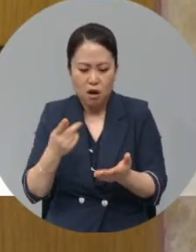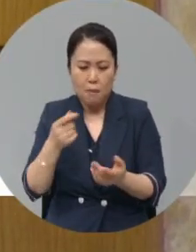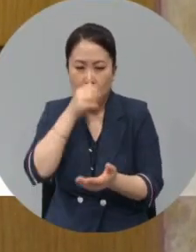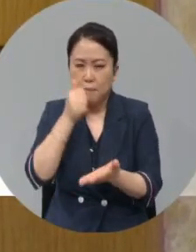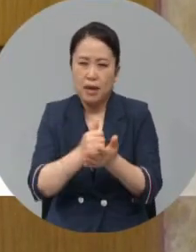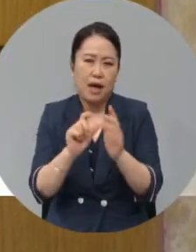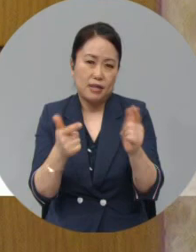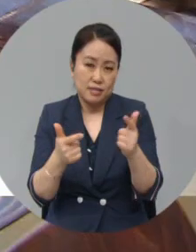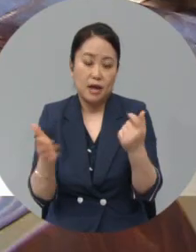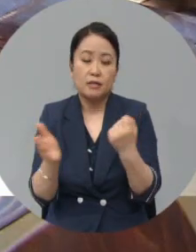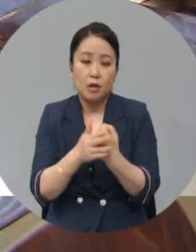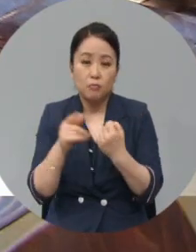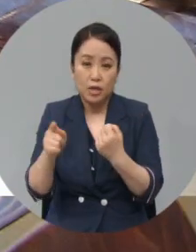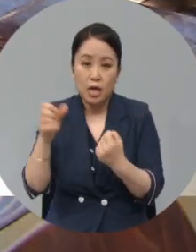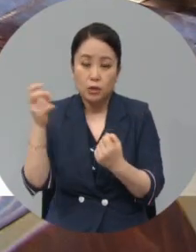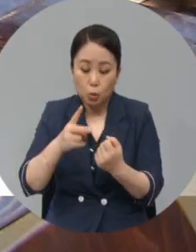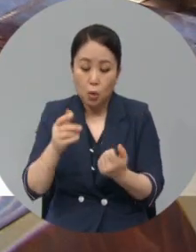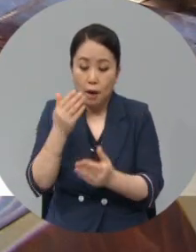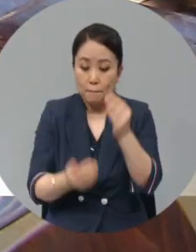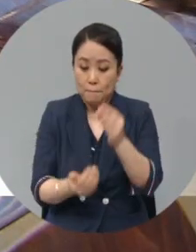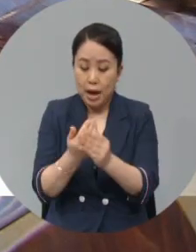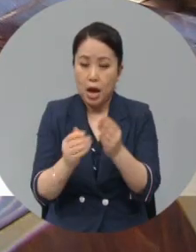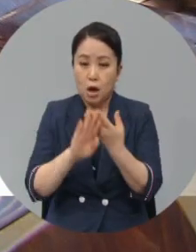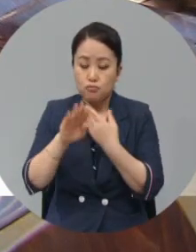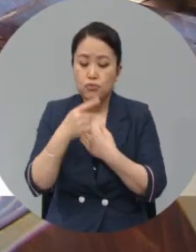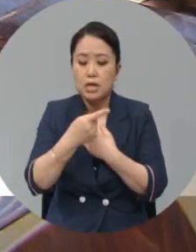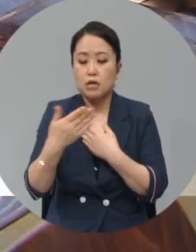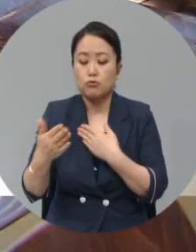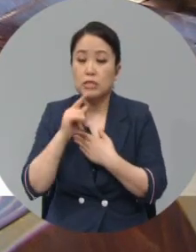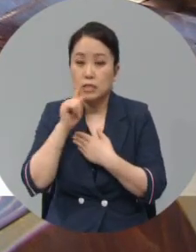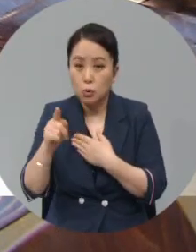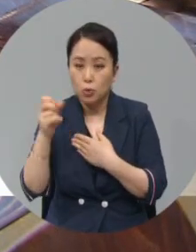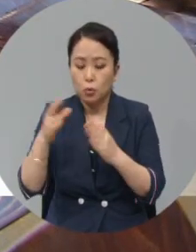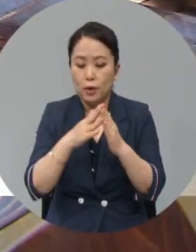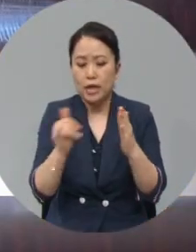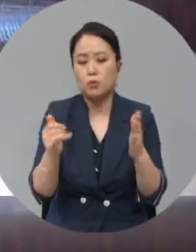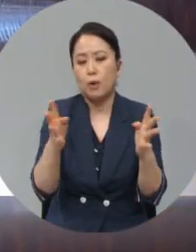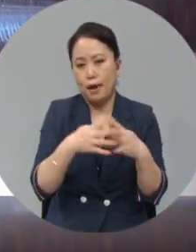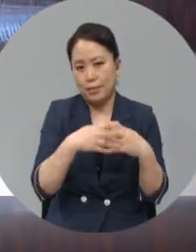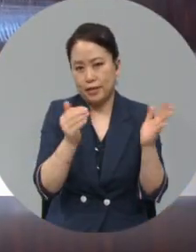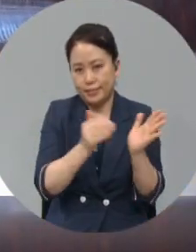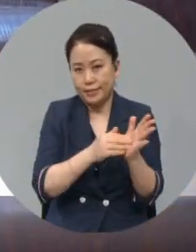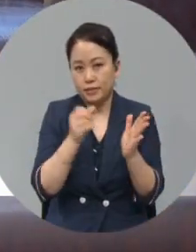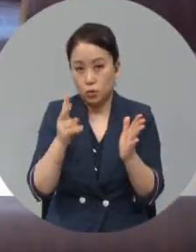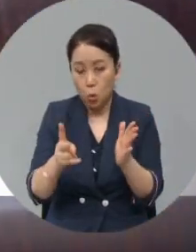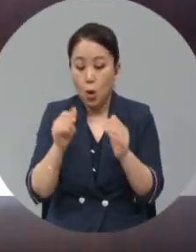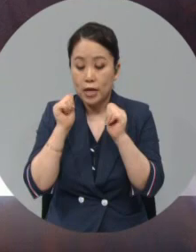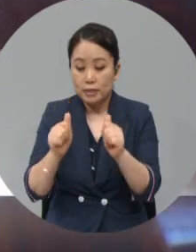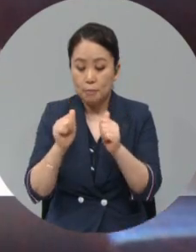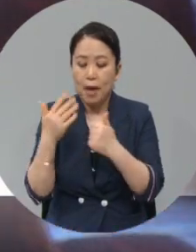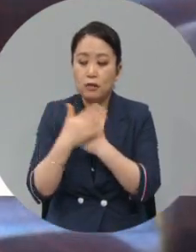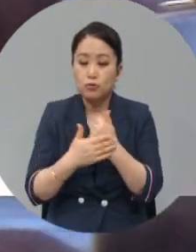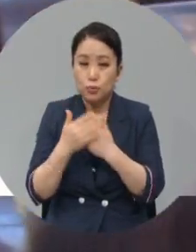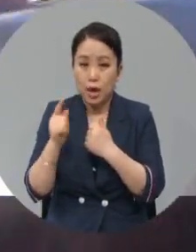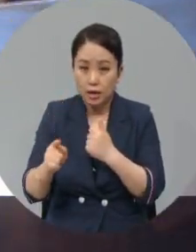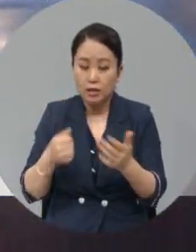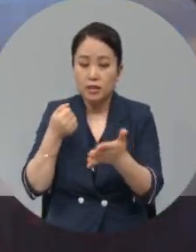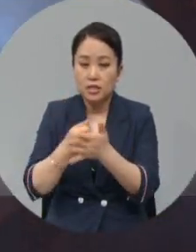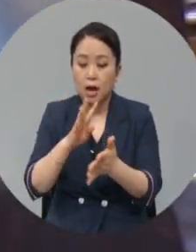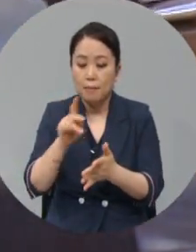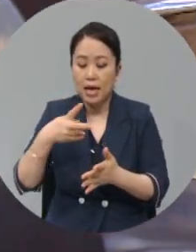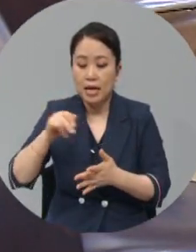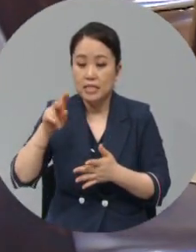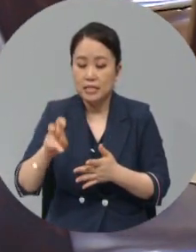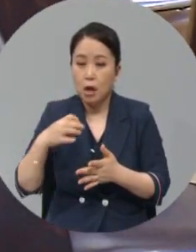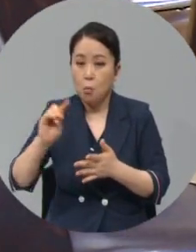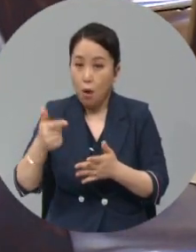어렵다며 범행 직후 119의 신고한 점과 유족과 합의 한점 집행유예를 평결한 배심원들의 의견에